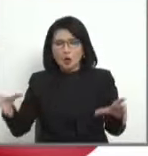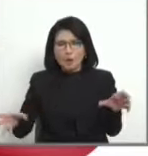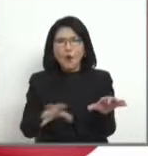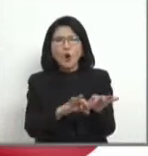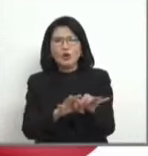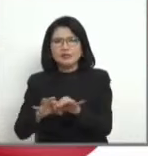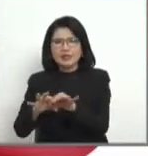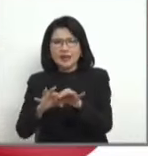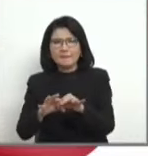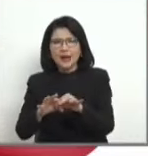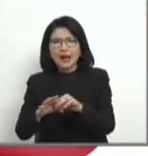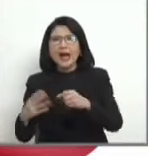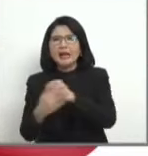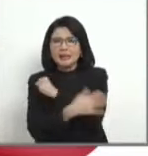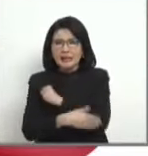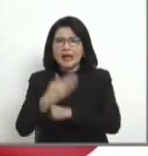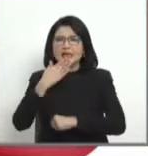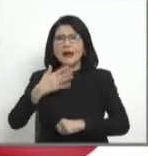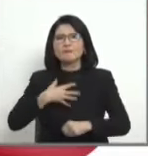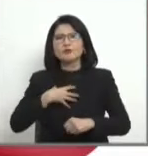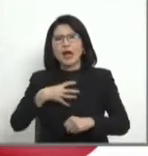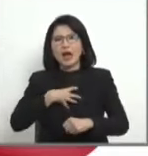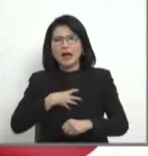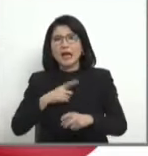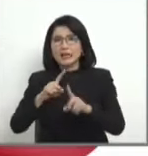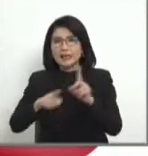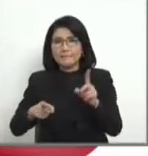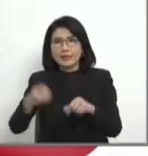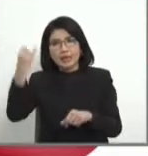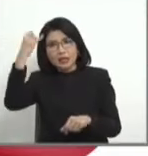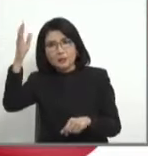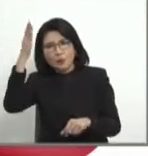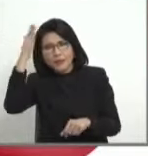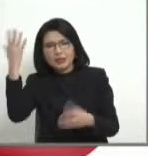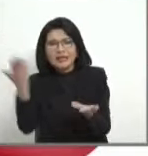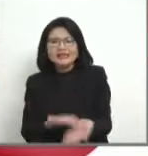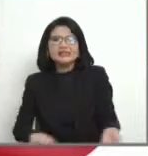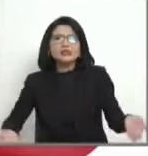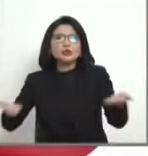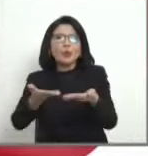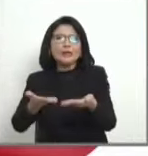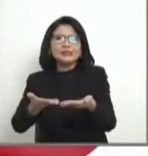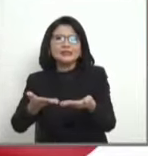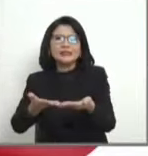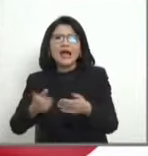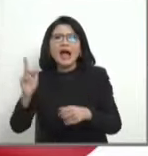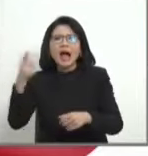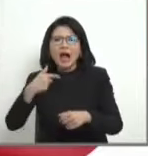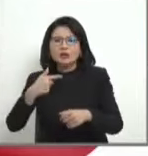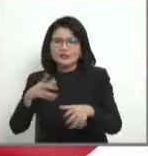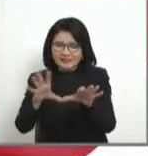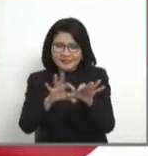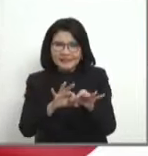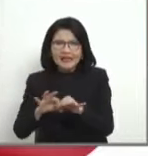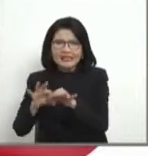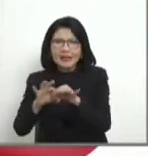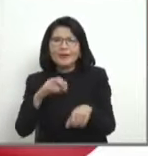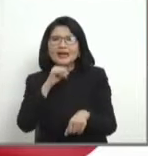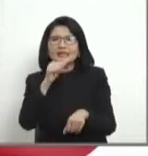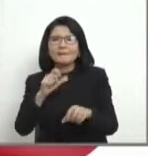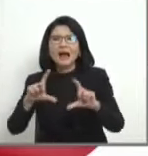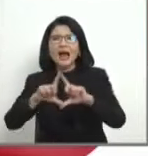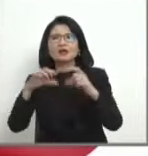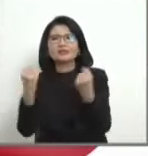punya kewenangan, tapi sekali lagi pengetahuan dan situasi di lapangan kita harus berbicara dengan stakeholder. Siapa itu?